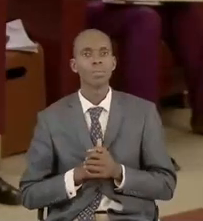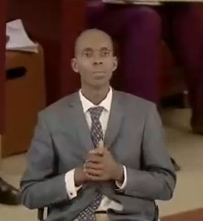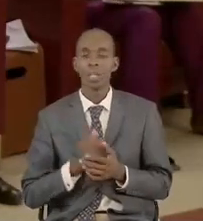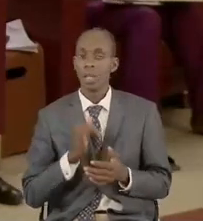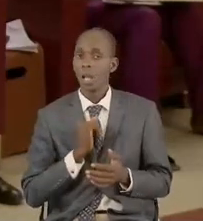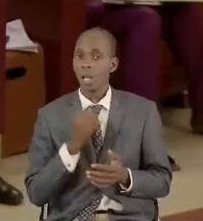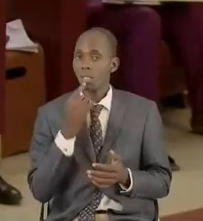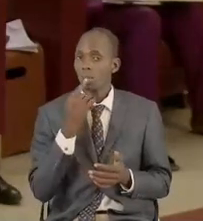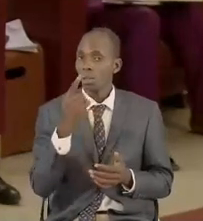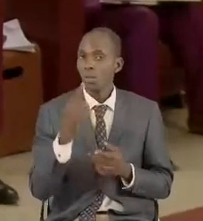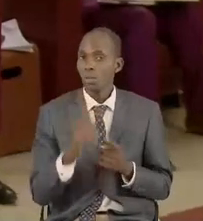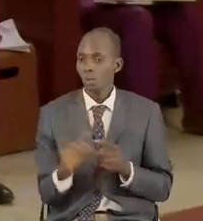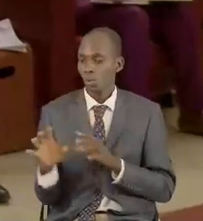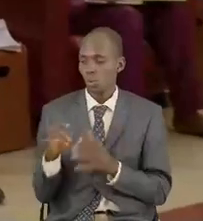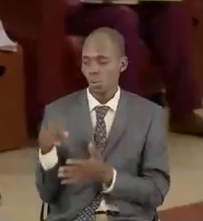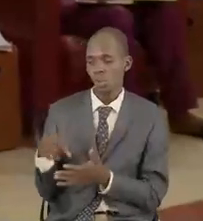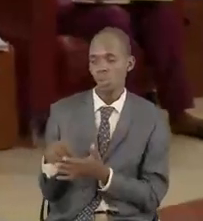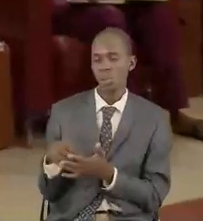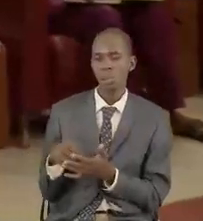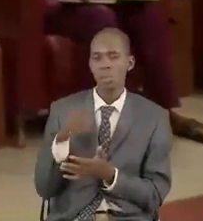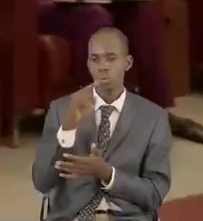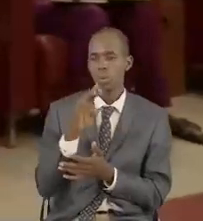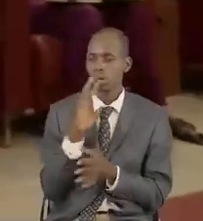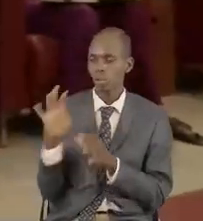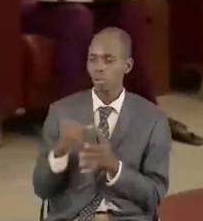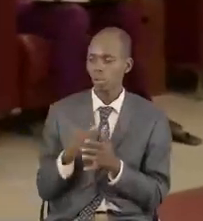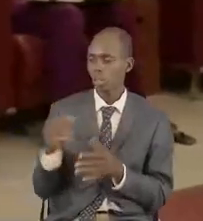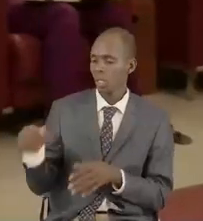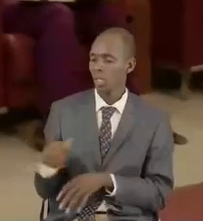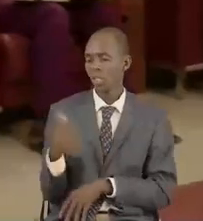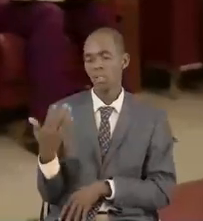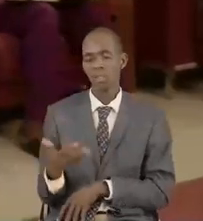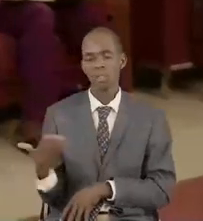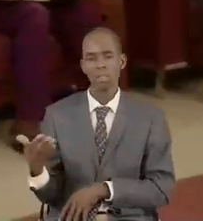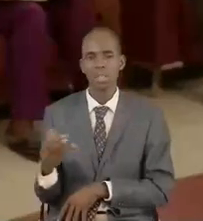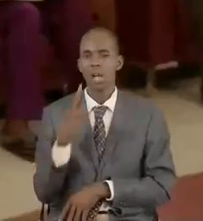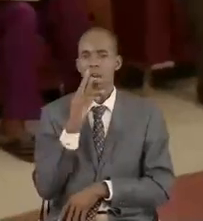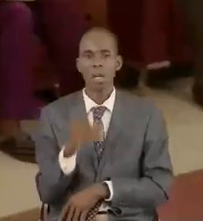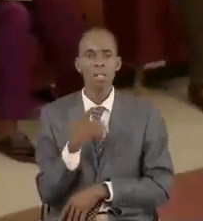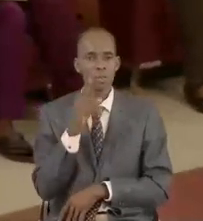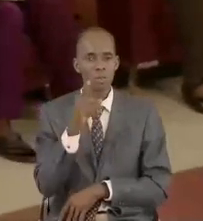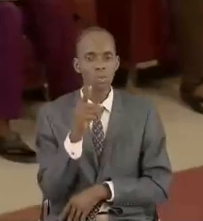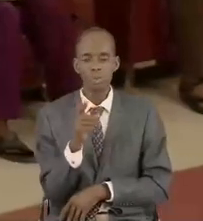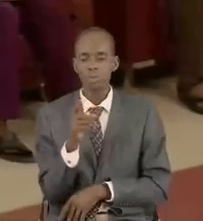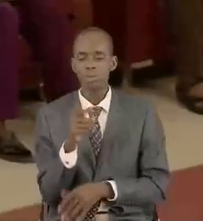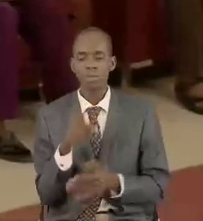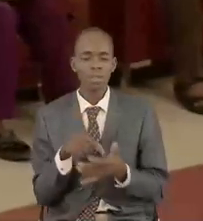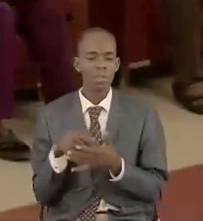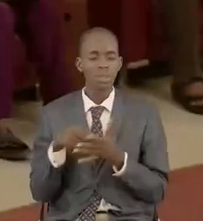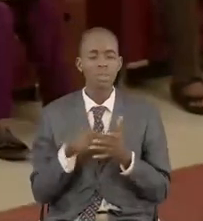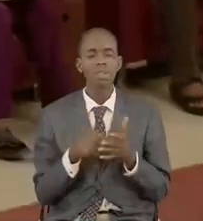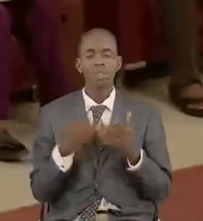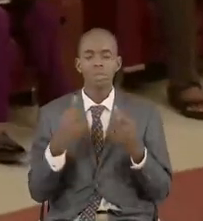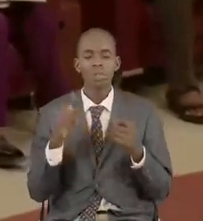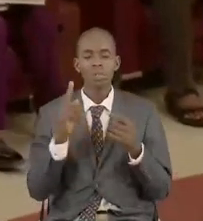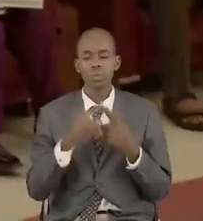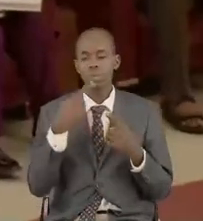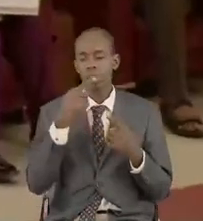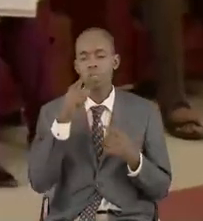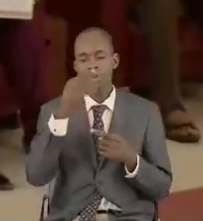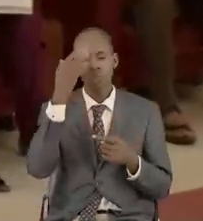faire ceci et tu fais autre chose mais est-ce que tu dis que tu connais la Bible plus